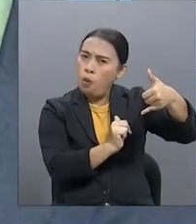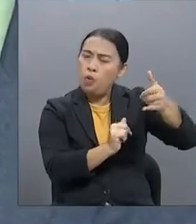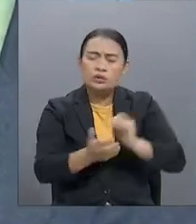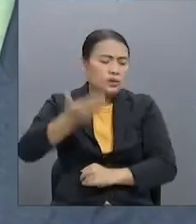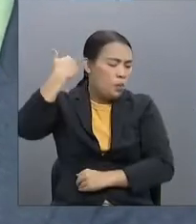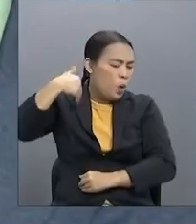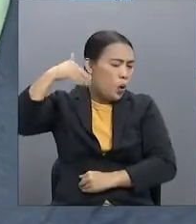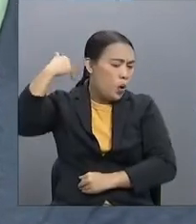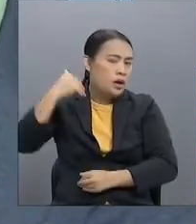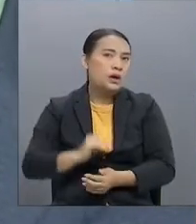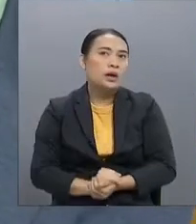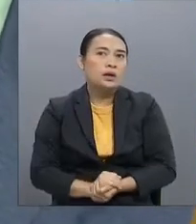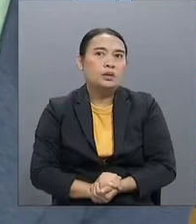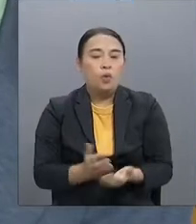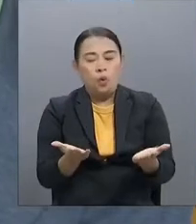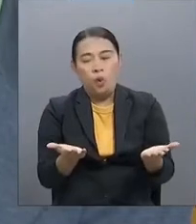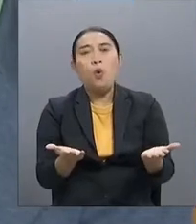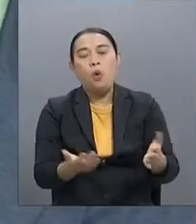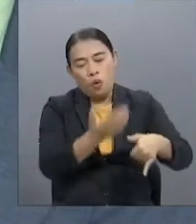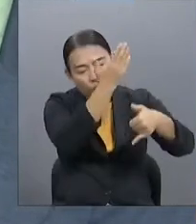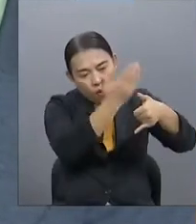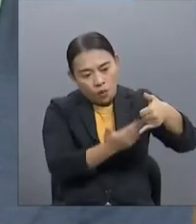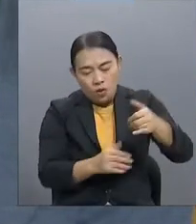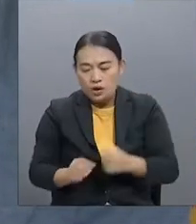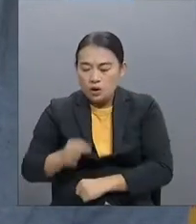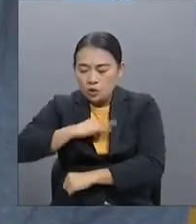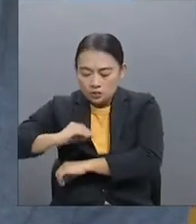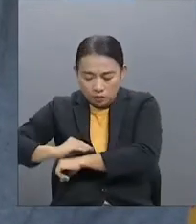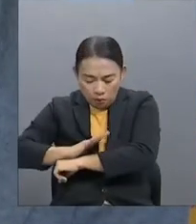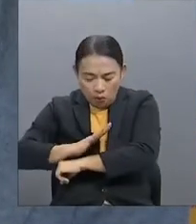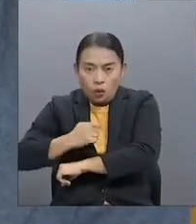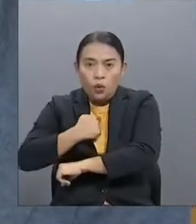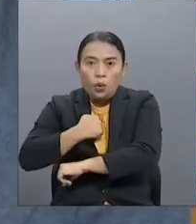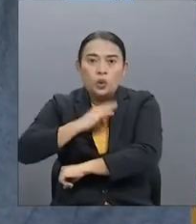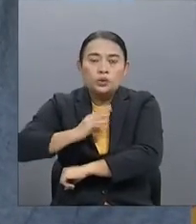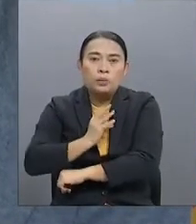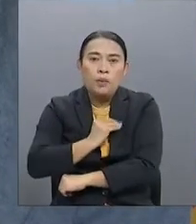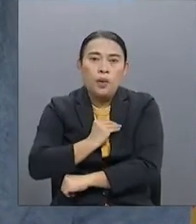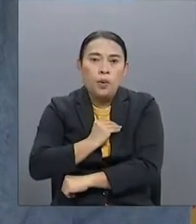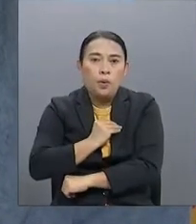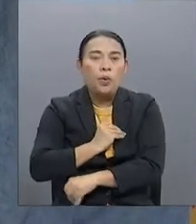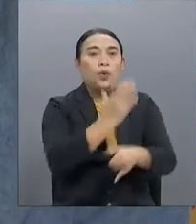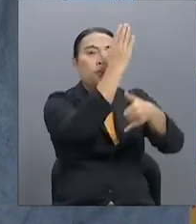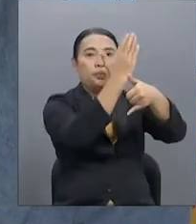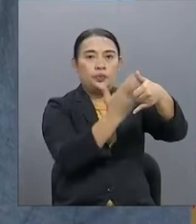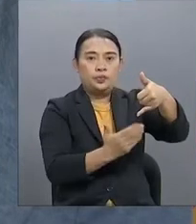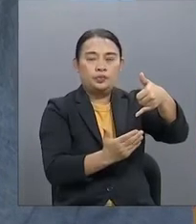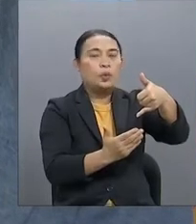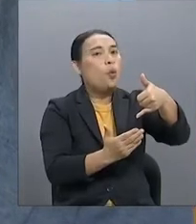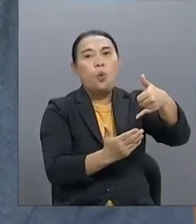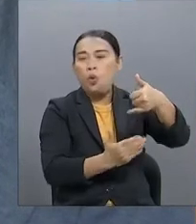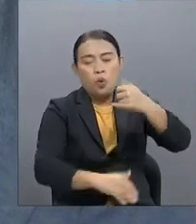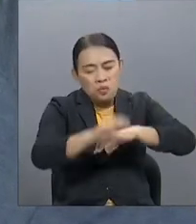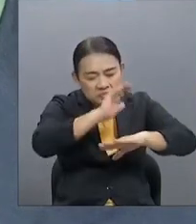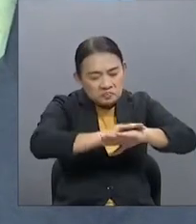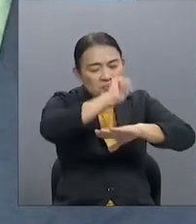ล้วอ่ะมันเรื่องแบบโหชวนคนลุกแบบว่าตื่นเต้นมากเลยคือในหลวงทรงพระอัจฉริยภาพมาก